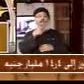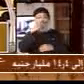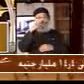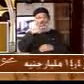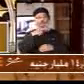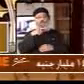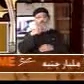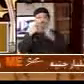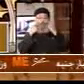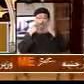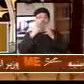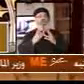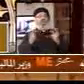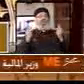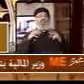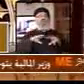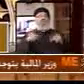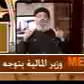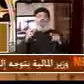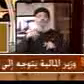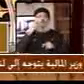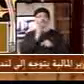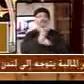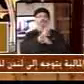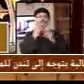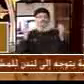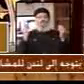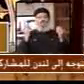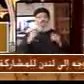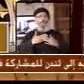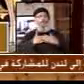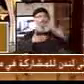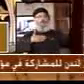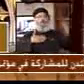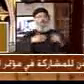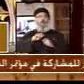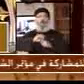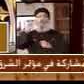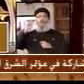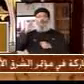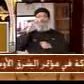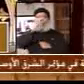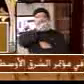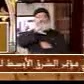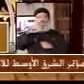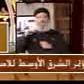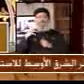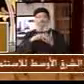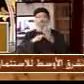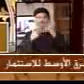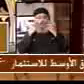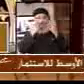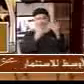شرد وضاع ووقع في خطايا وبعد وسافر بلاد تانية، الدموع دي